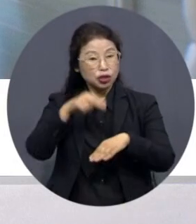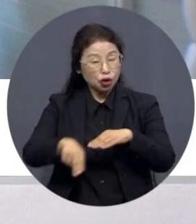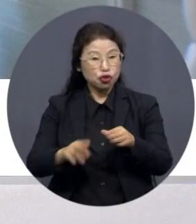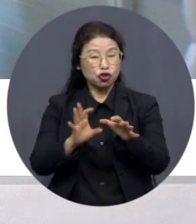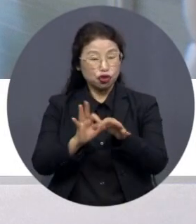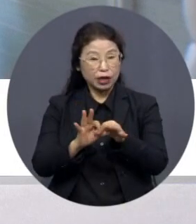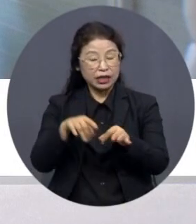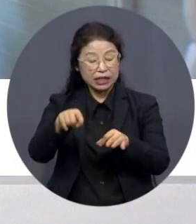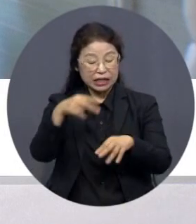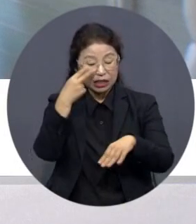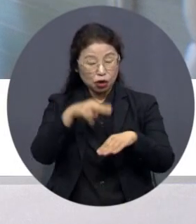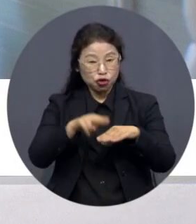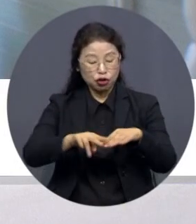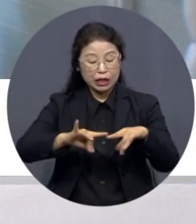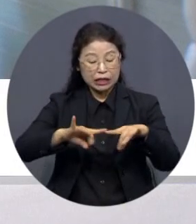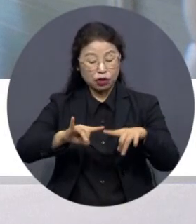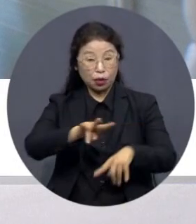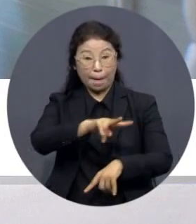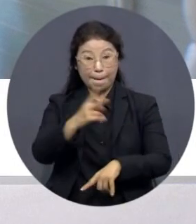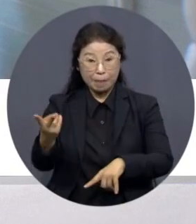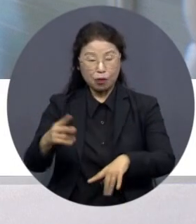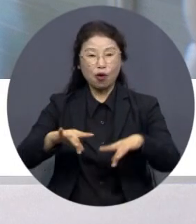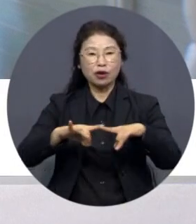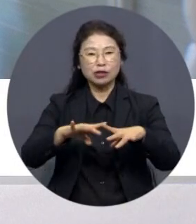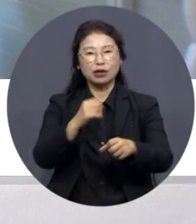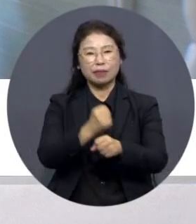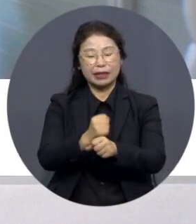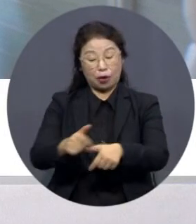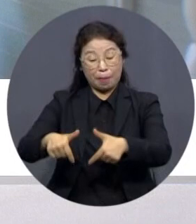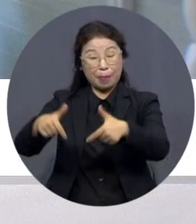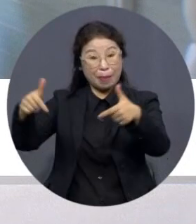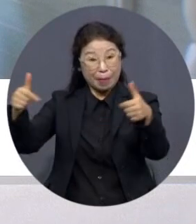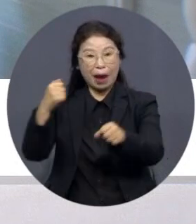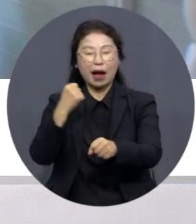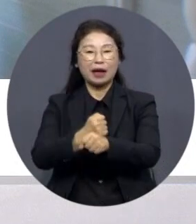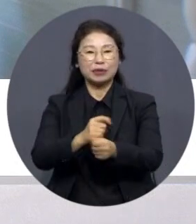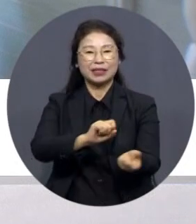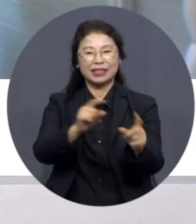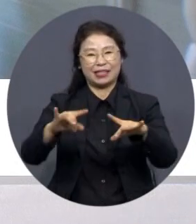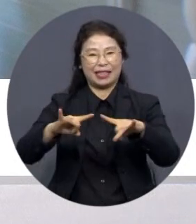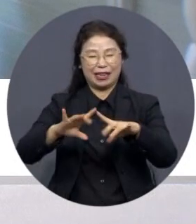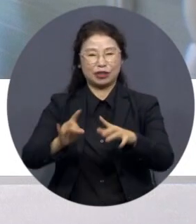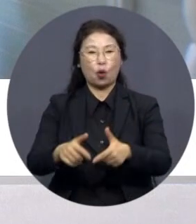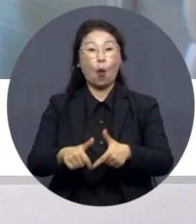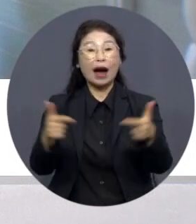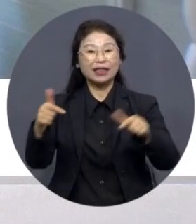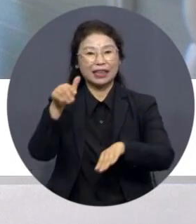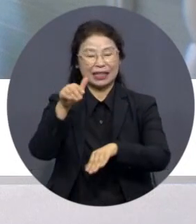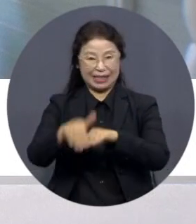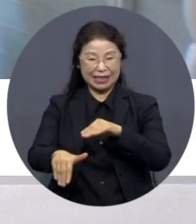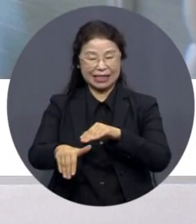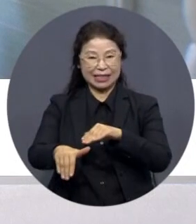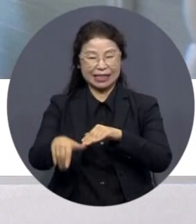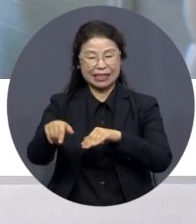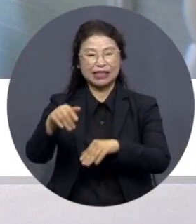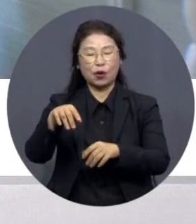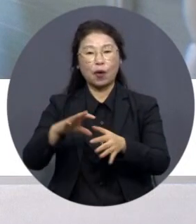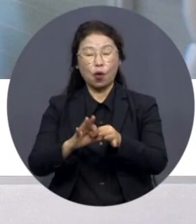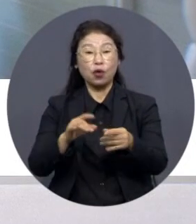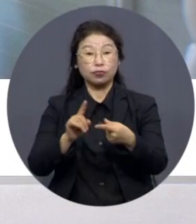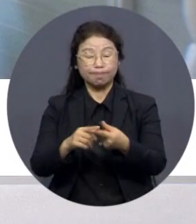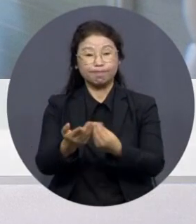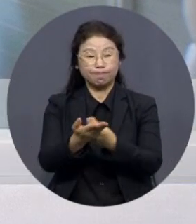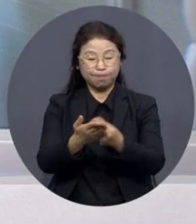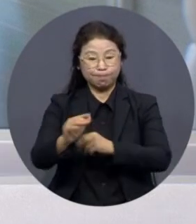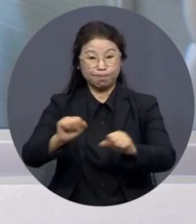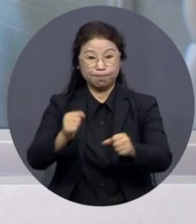화석 연료를 전기로 대체해 전력 수요를 늘리면서 재생에너지를 확대하는 선순환 구조를 만들고